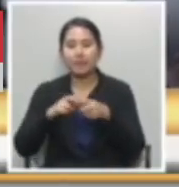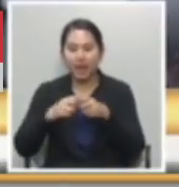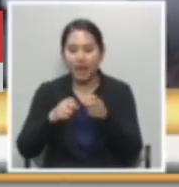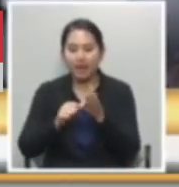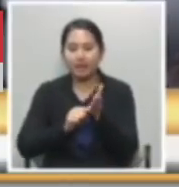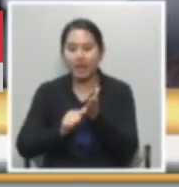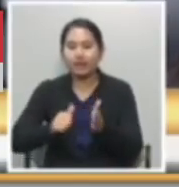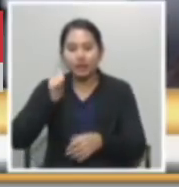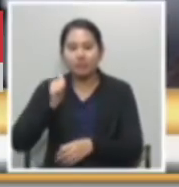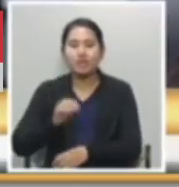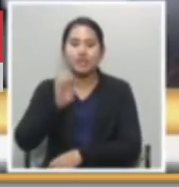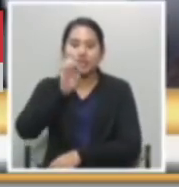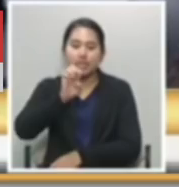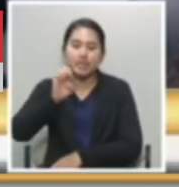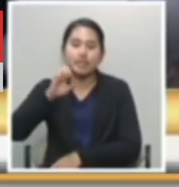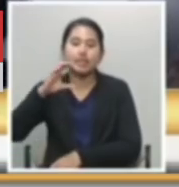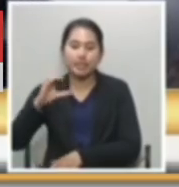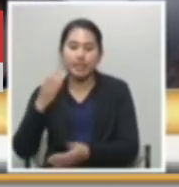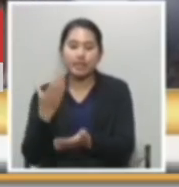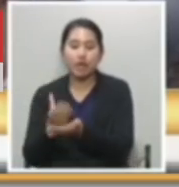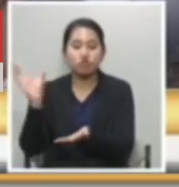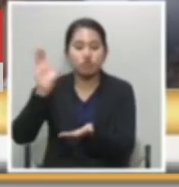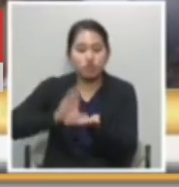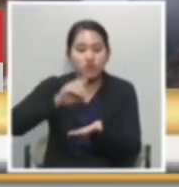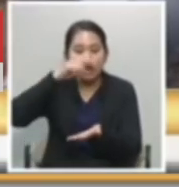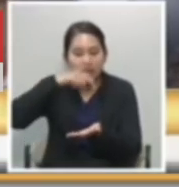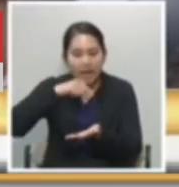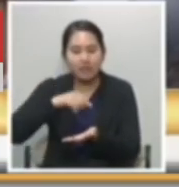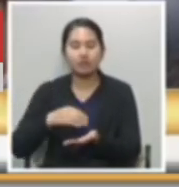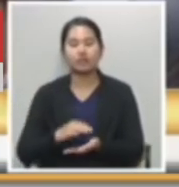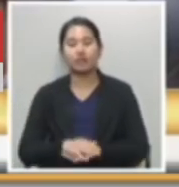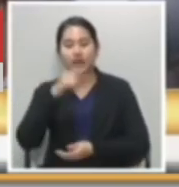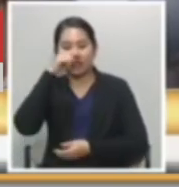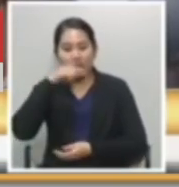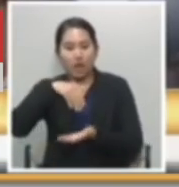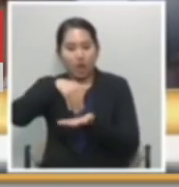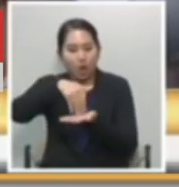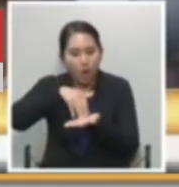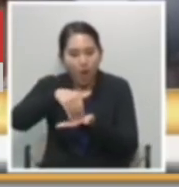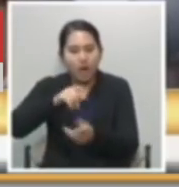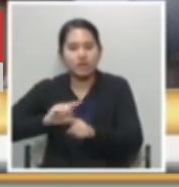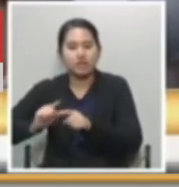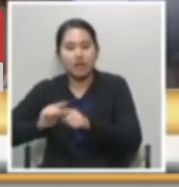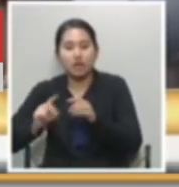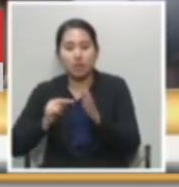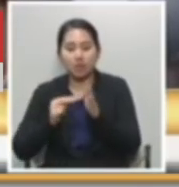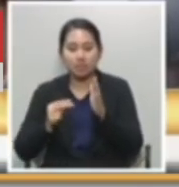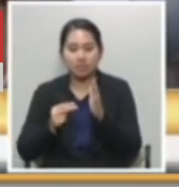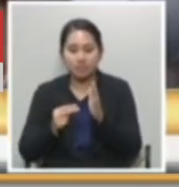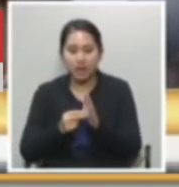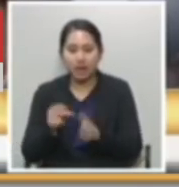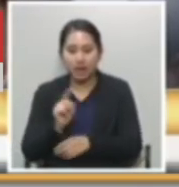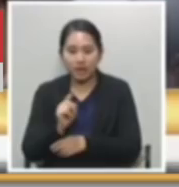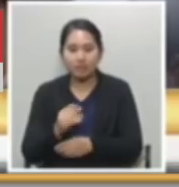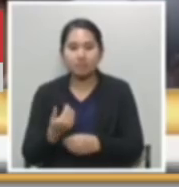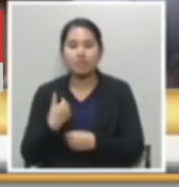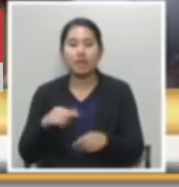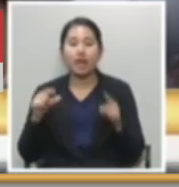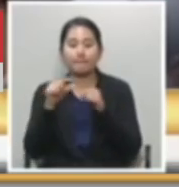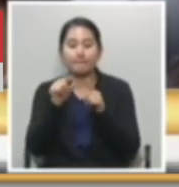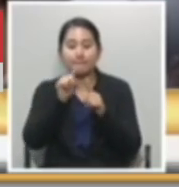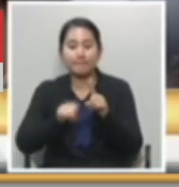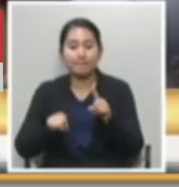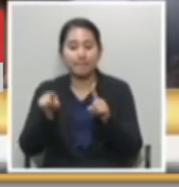ดึงต่างประเทศมาโอ้โหประเทศไทยมันอ่อนแอจะตายมาก็เสียเปรียบท่านรู้จักคำว่า bargaining power ไห